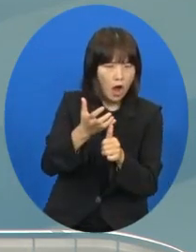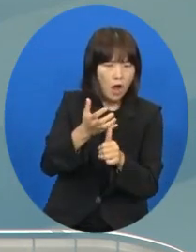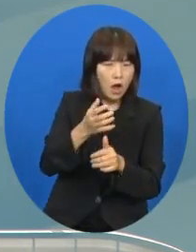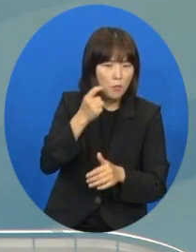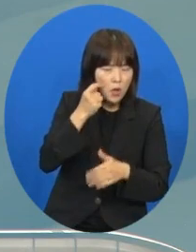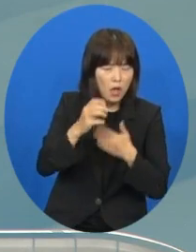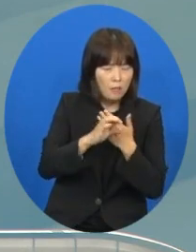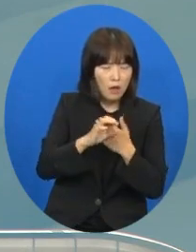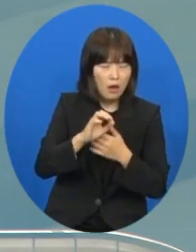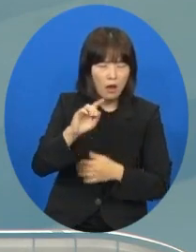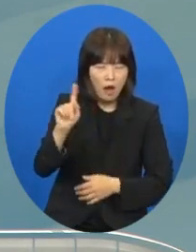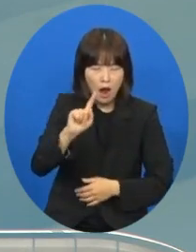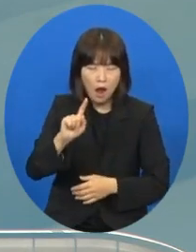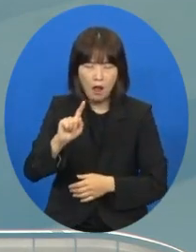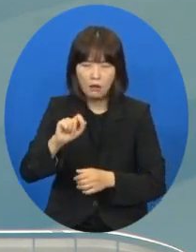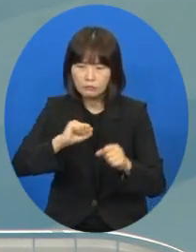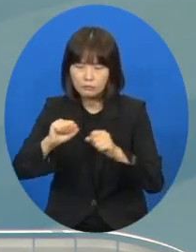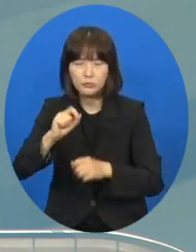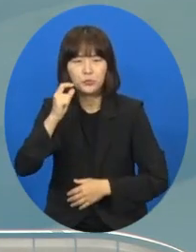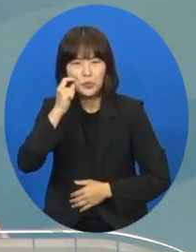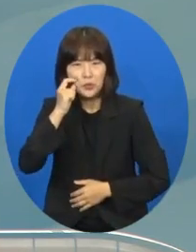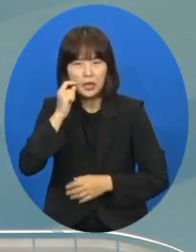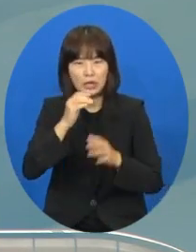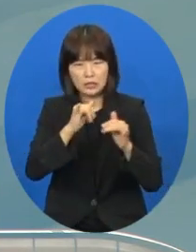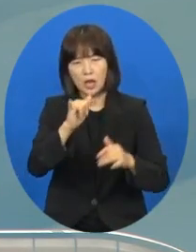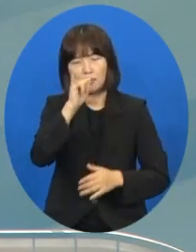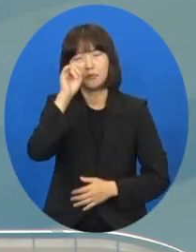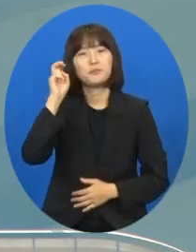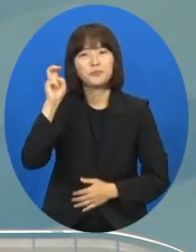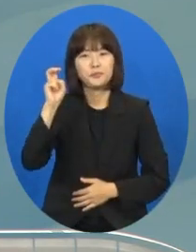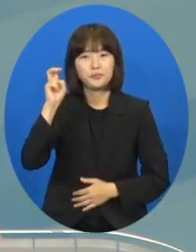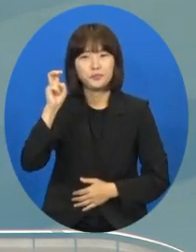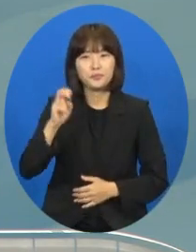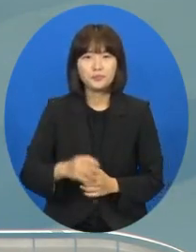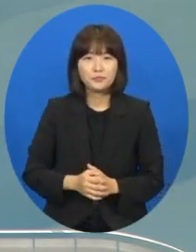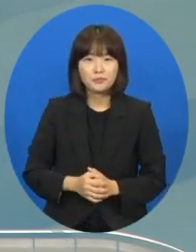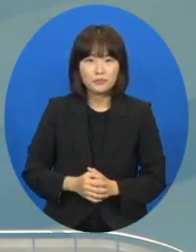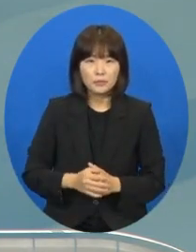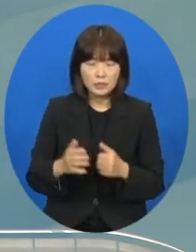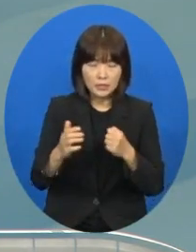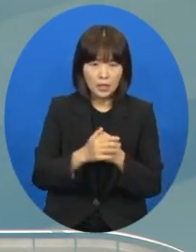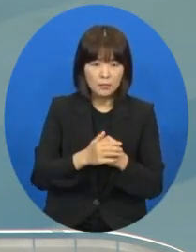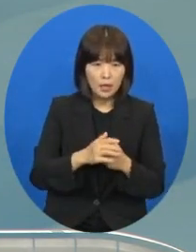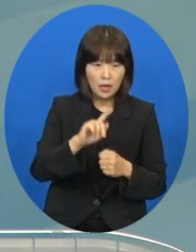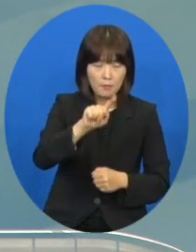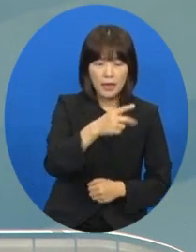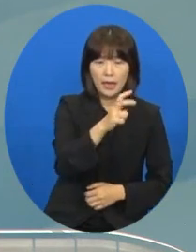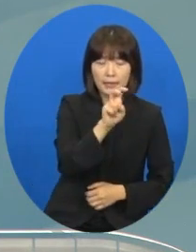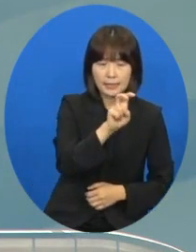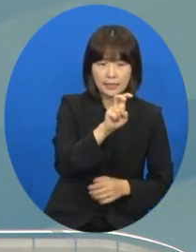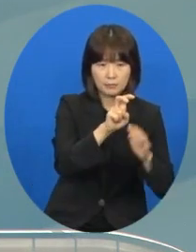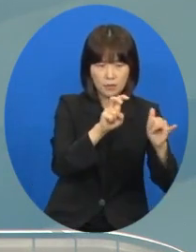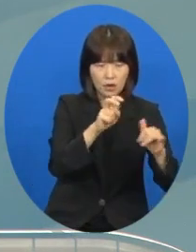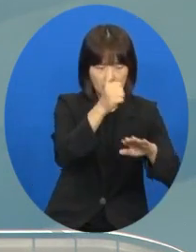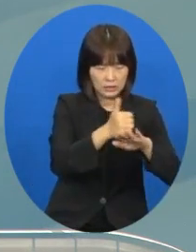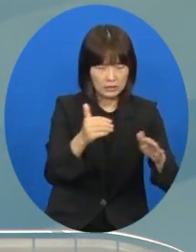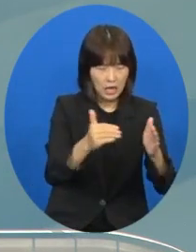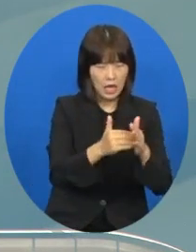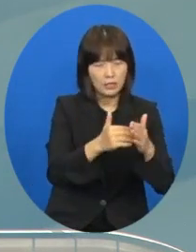못합니다. 그랬던 사람이 있었을 거예요. 그러니까 120명이나 끝까지